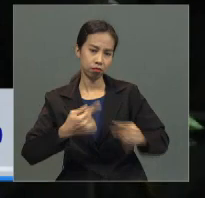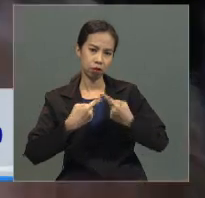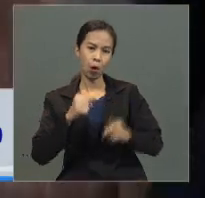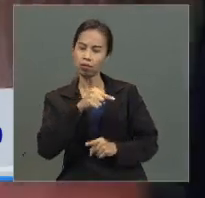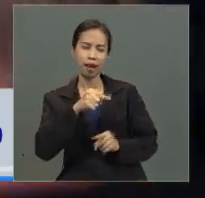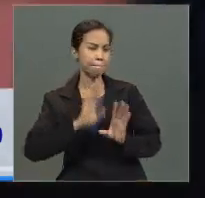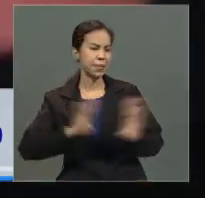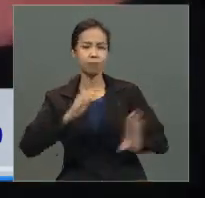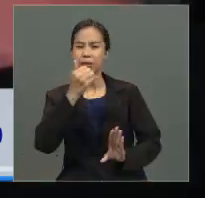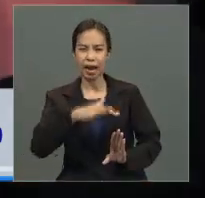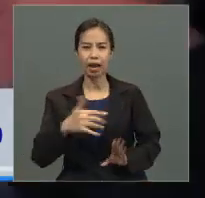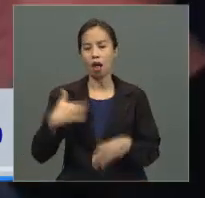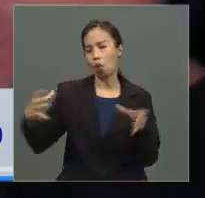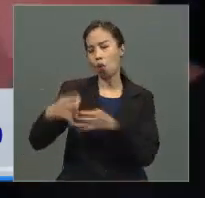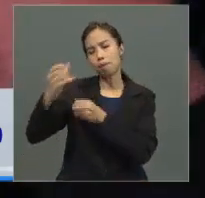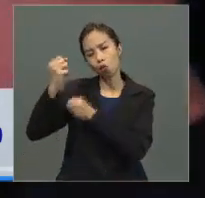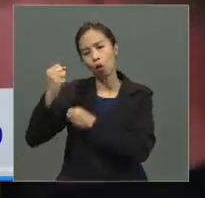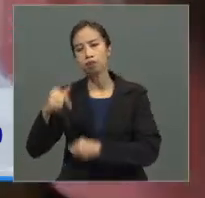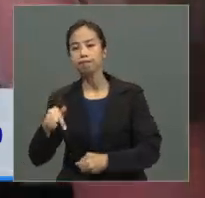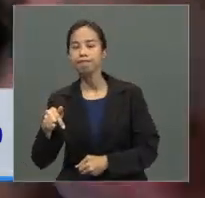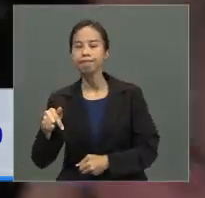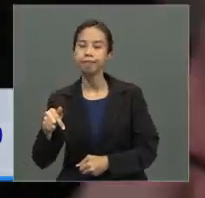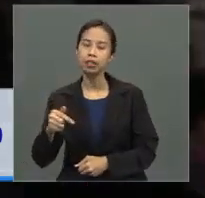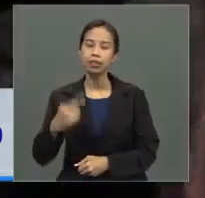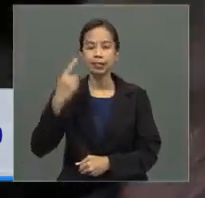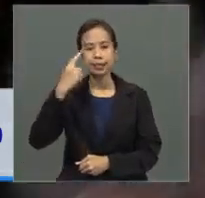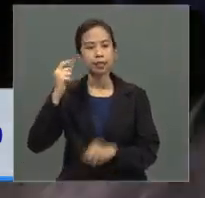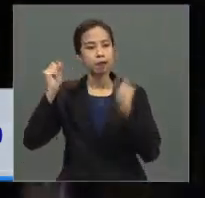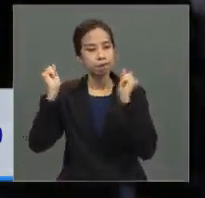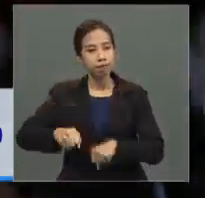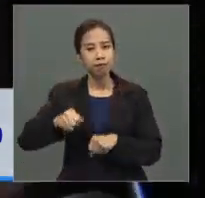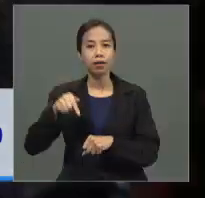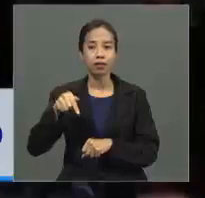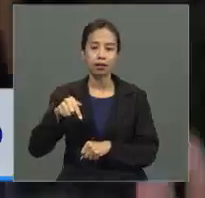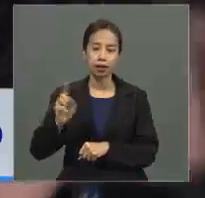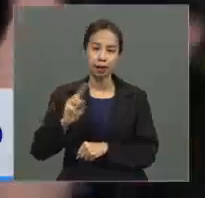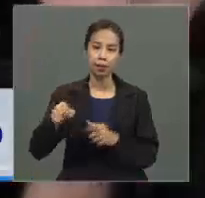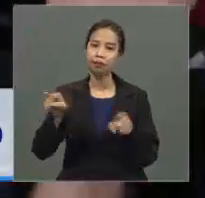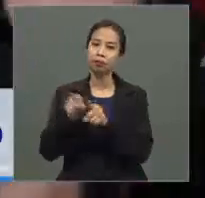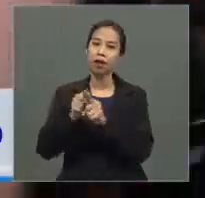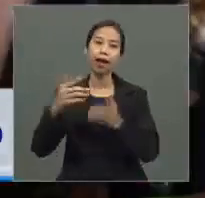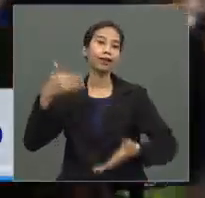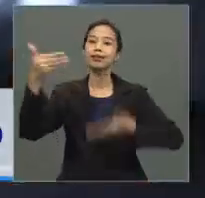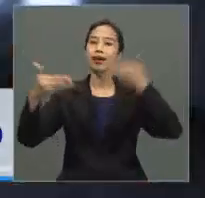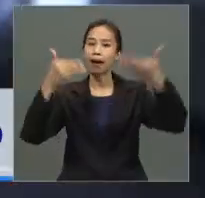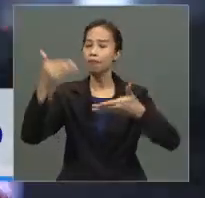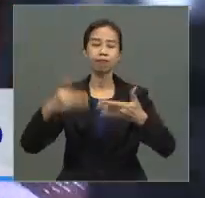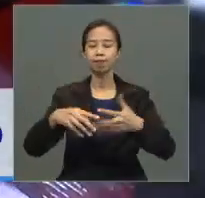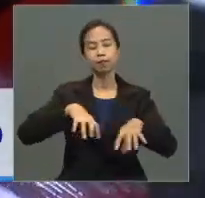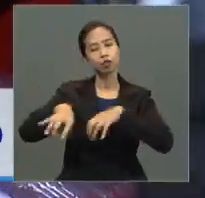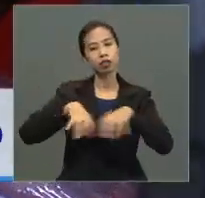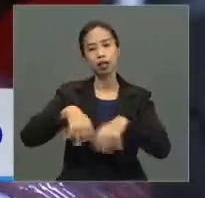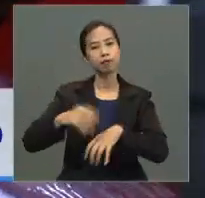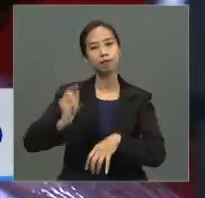นะคะทำให้มวลชนตัดสินใจทำกิจกรรมหน้าแนว Playaแมวแผงเหล็กของเจ้าหน้าที่ตำรวจ